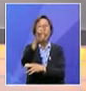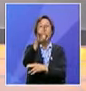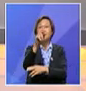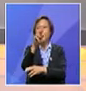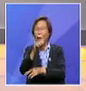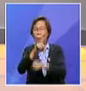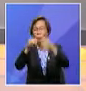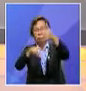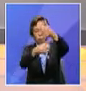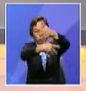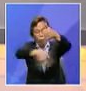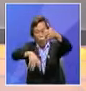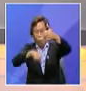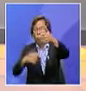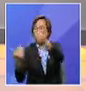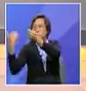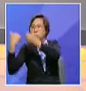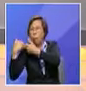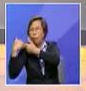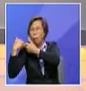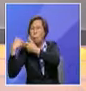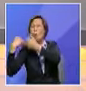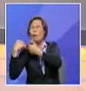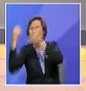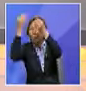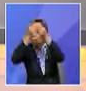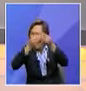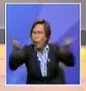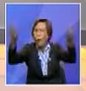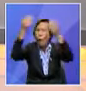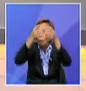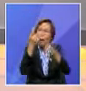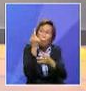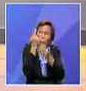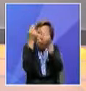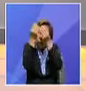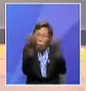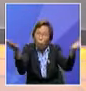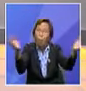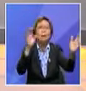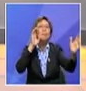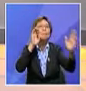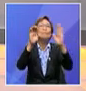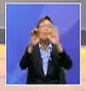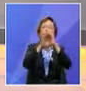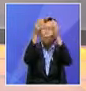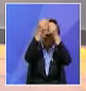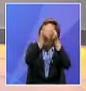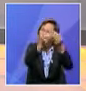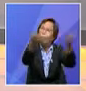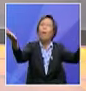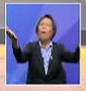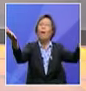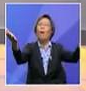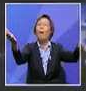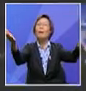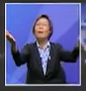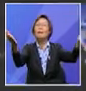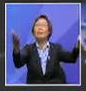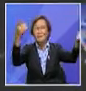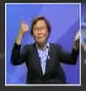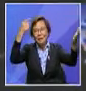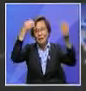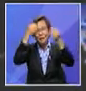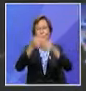juga berperanan dalam memastikan penyebaran info-info terkini, bukan saja infografik tetapi perkabaran melalui verbal dan juga